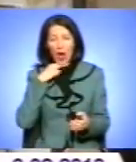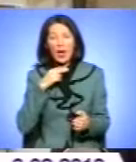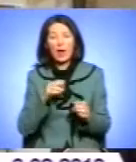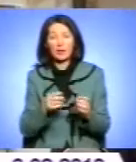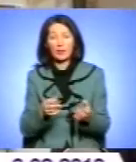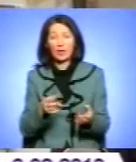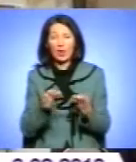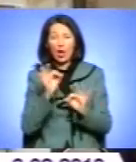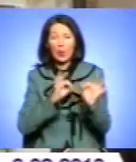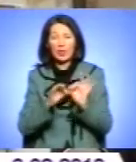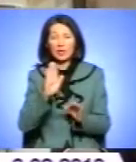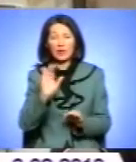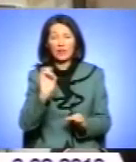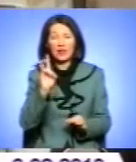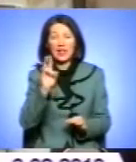що